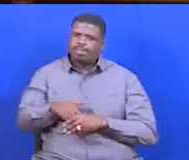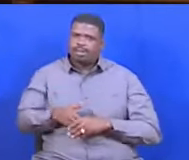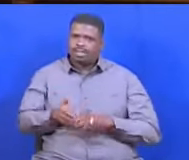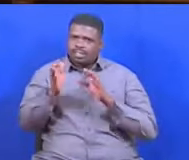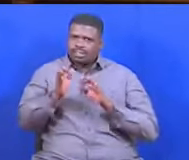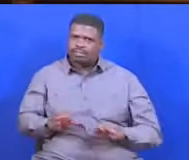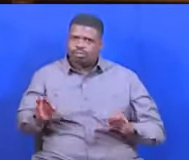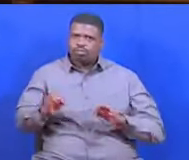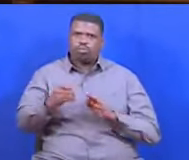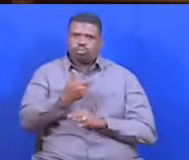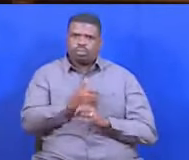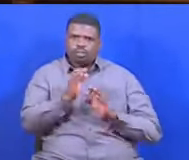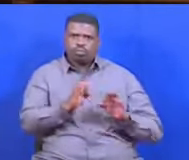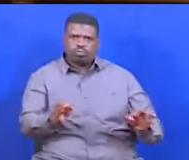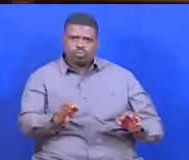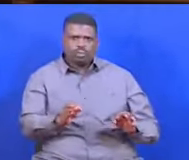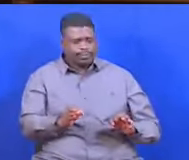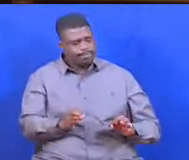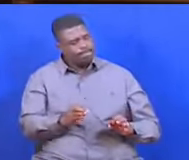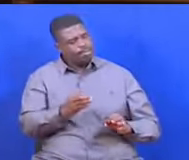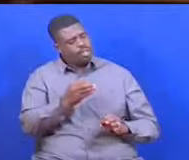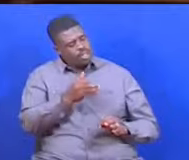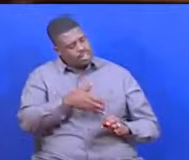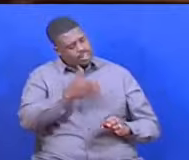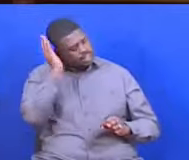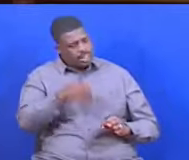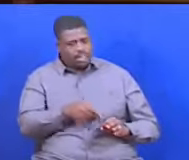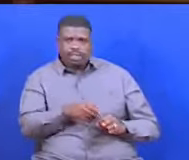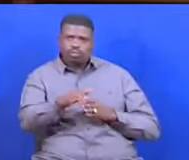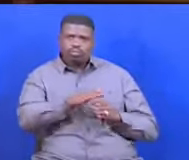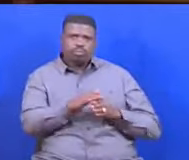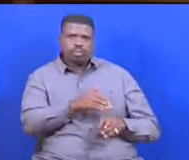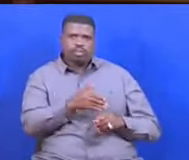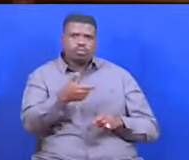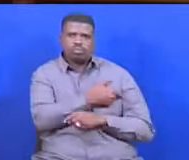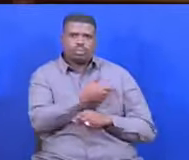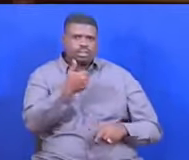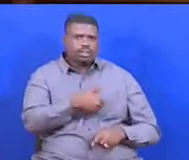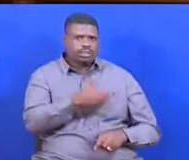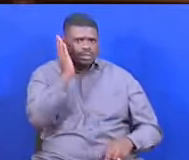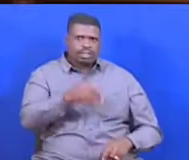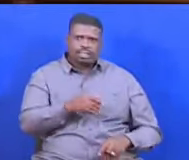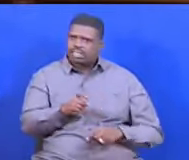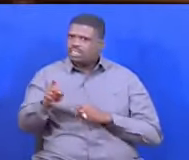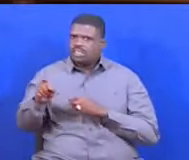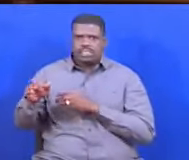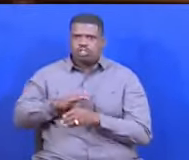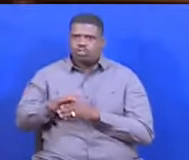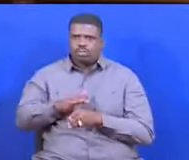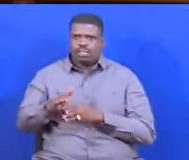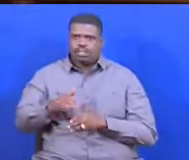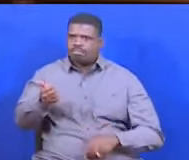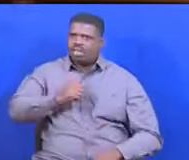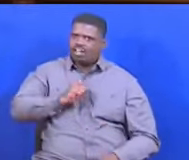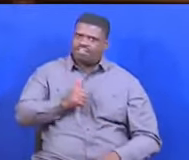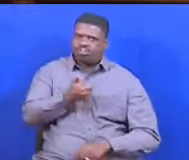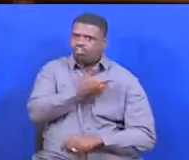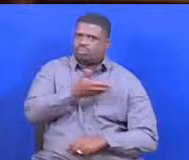vizuri za serikali, bima itumike kwenye hospitali ya serikali, isitumike kwenye hospitali za watu binafsi. Muone kama hospitali za binafsi kesho kutwa zitakuwepo zile.